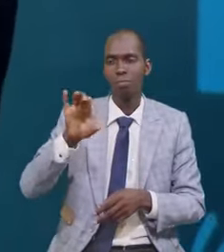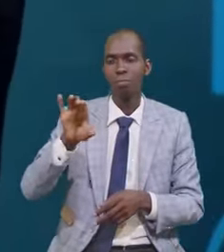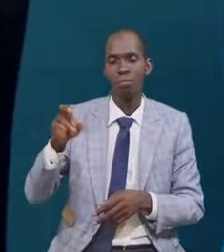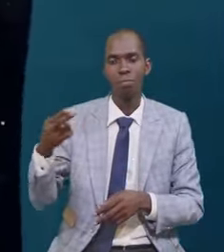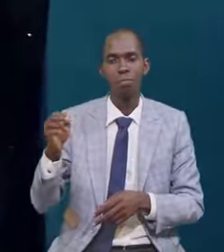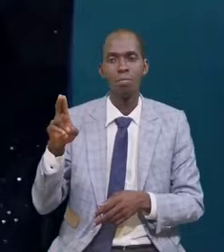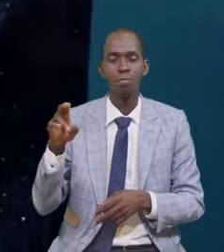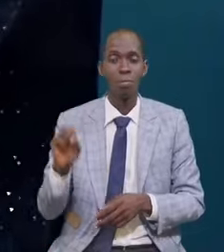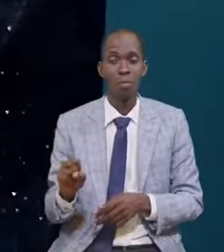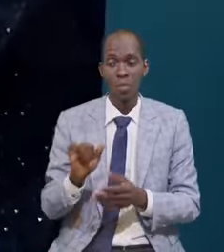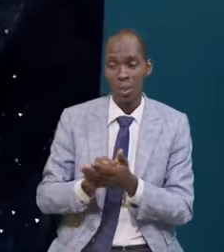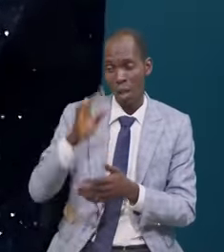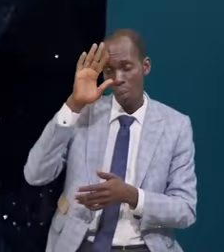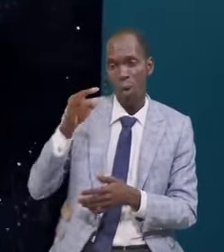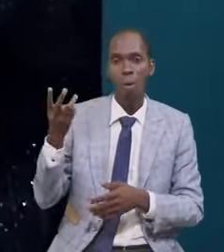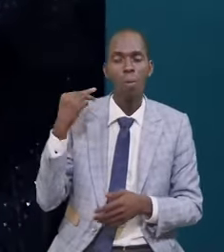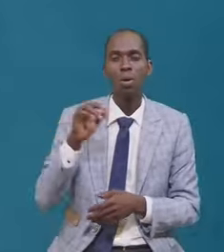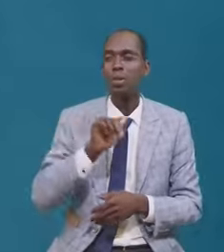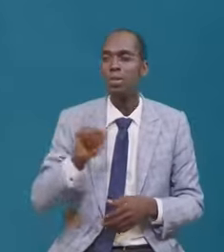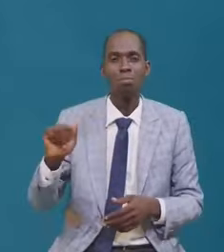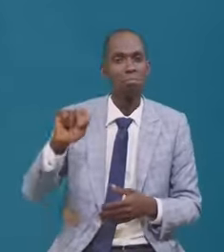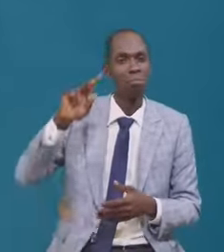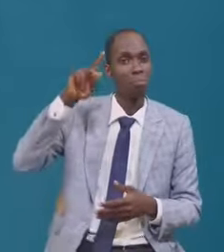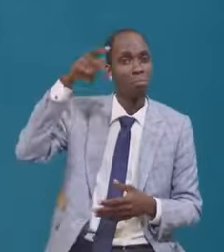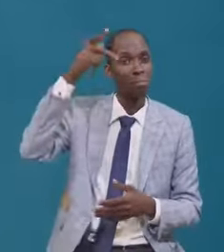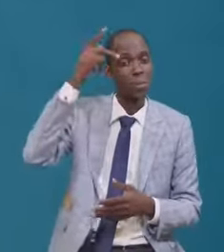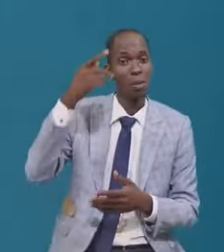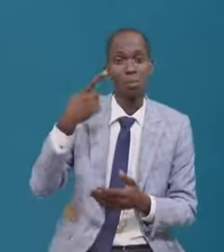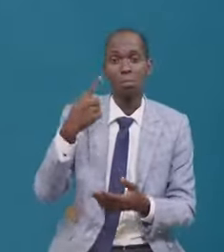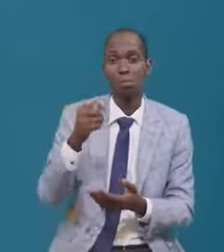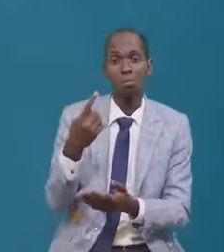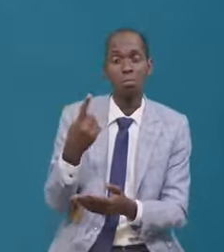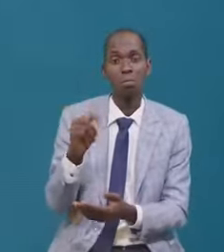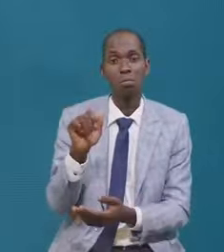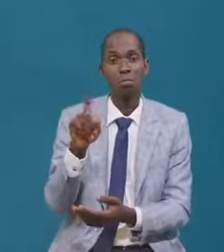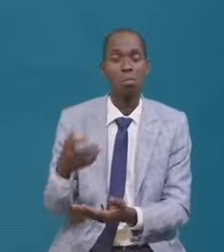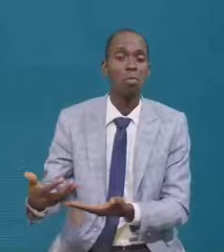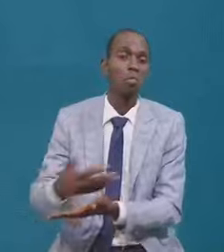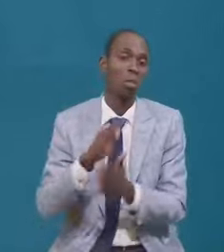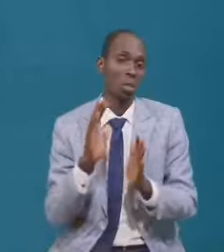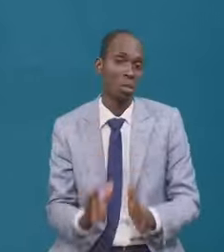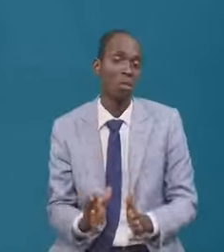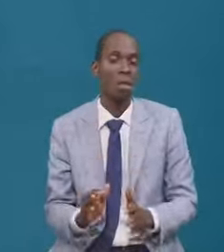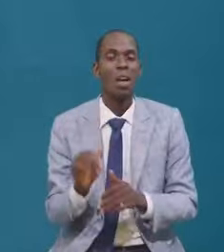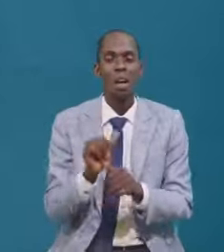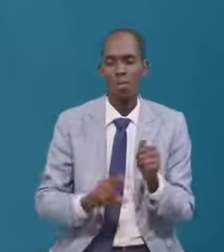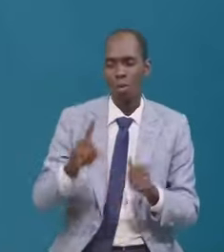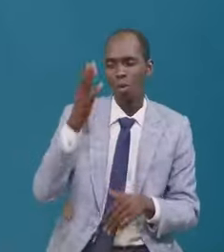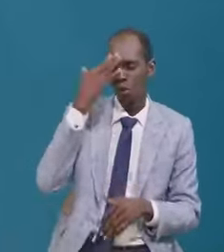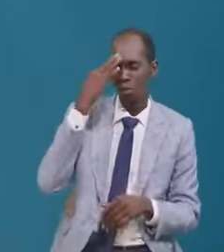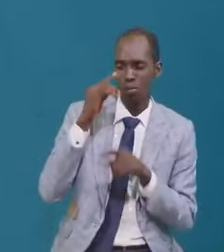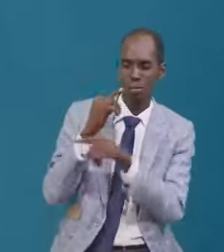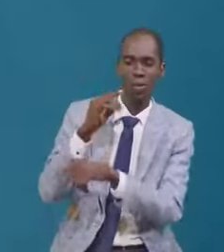a publican. Zacchaeus prajala madhyalo sunkari. Everybody knew him. Prati variki ayaniki telusu. And he